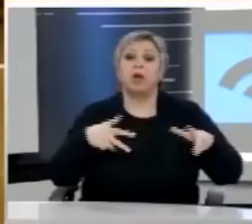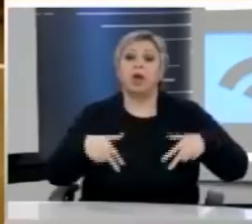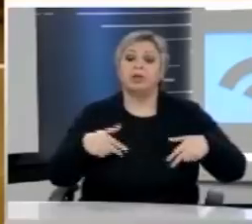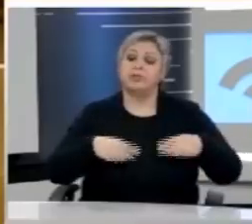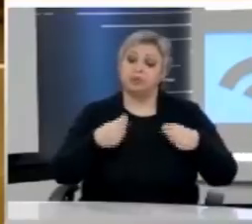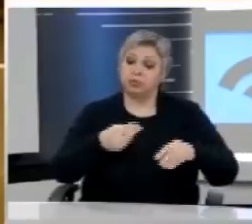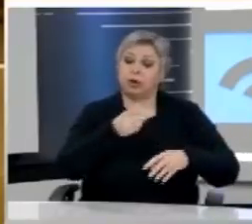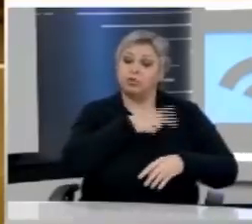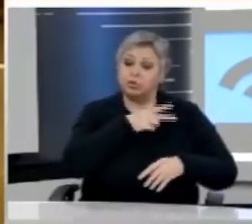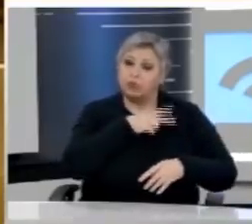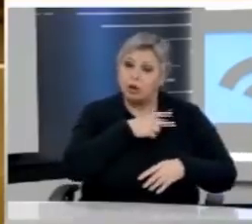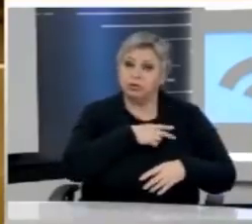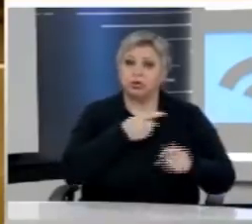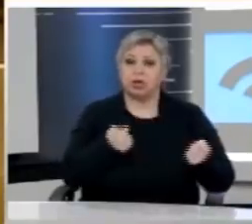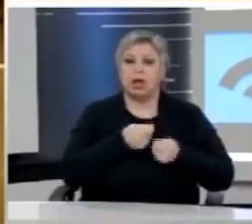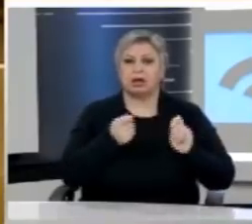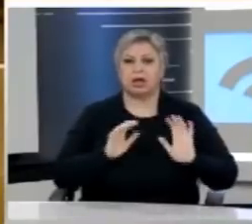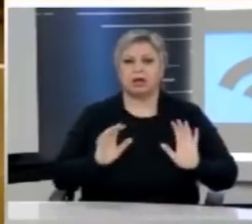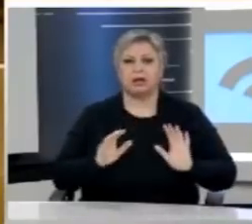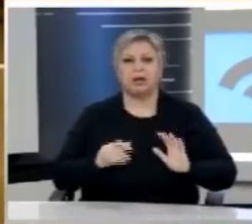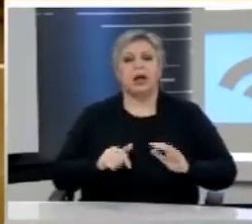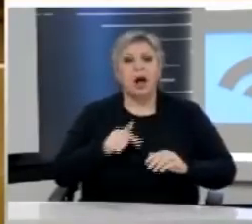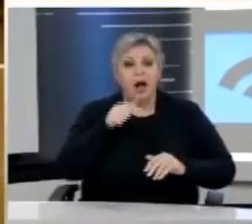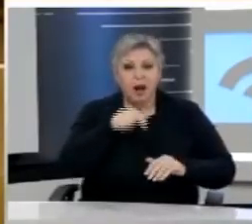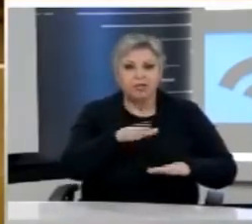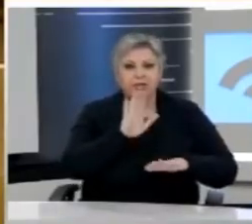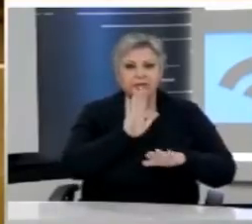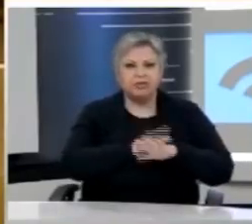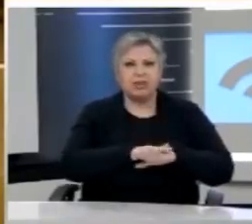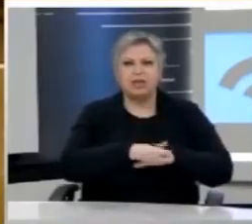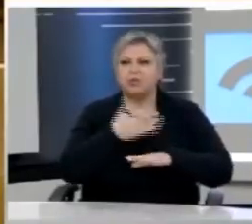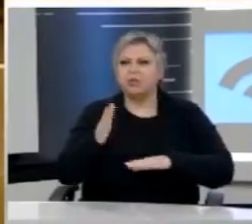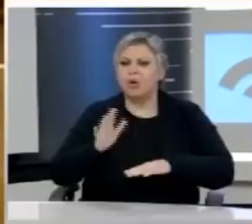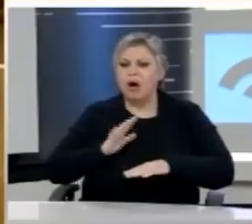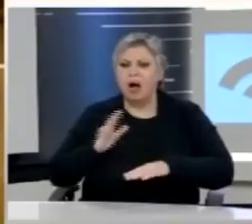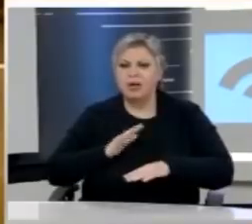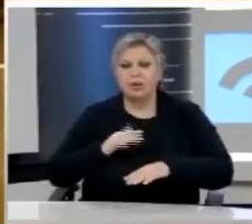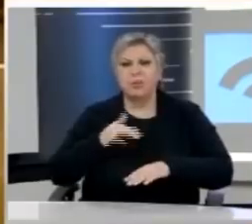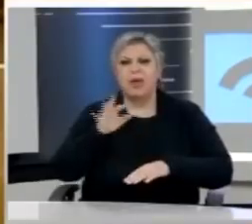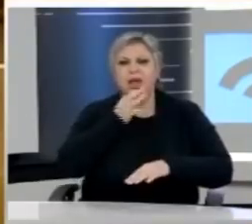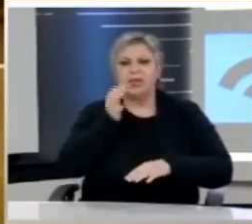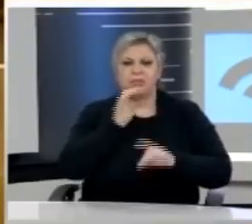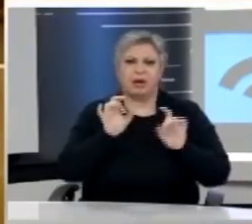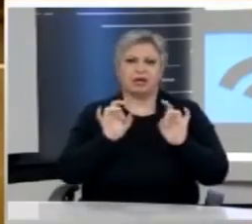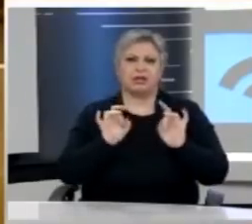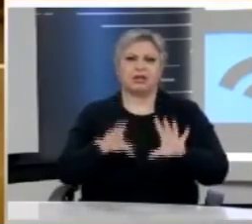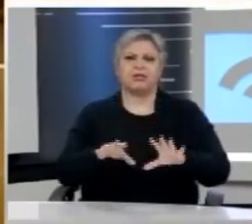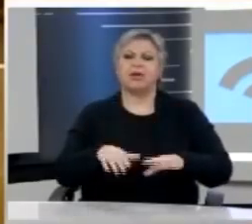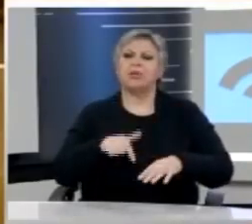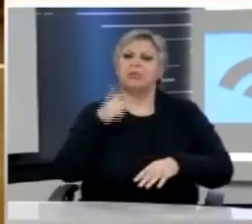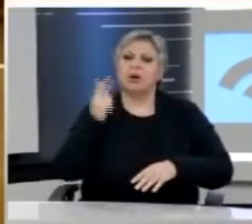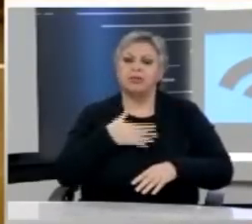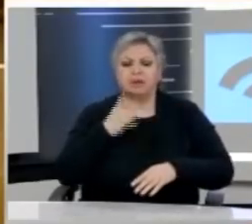την ιτοπάθεια, την απογοήτευση που έχει καλλιεργήσει στα λαϊκά στρώματα που πίστεψαν στις